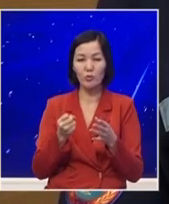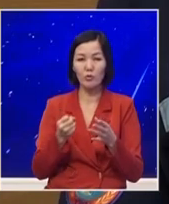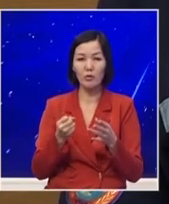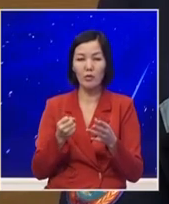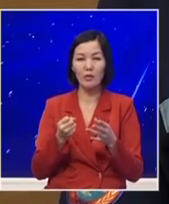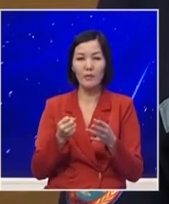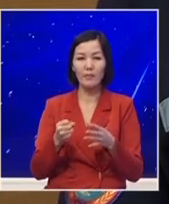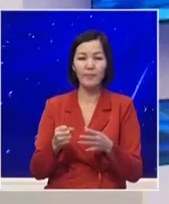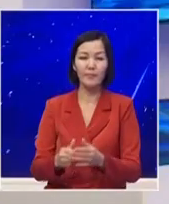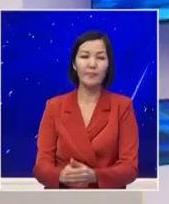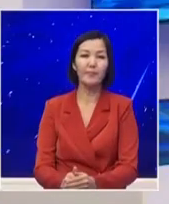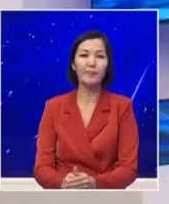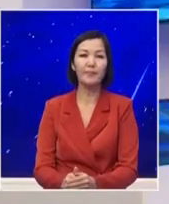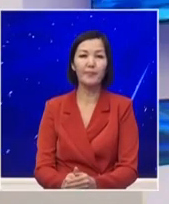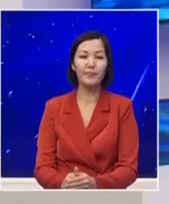зимнего периода.